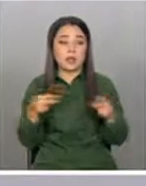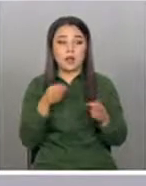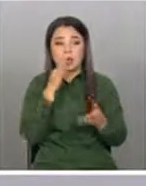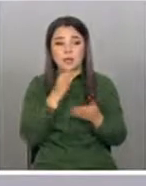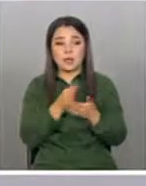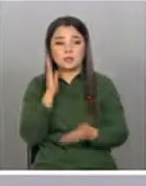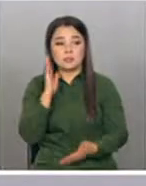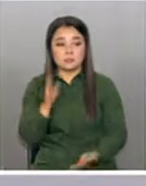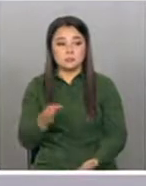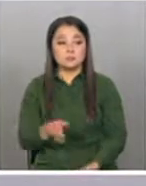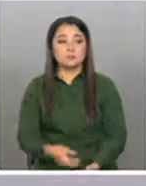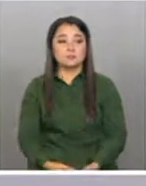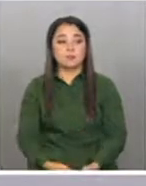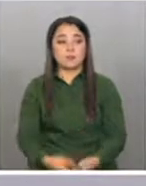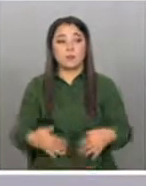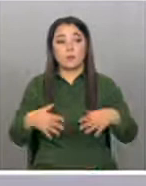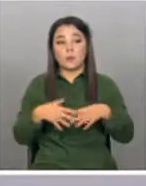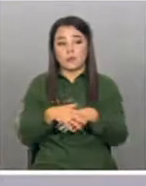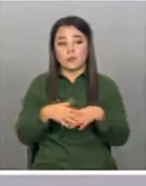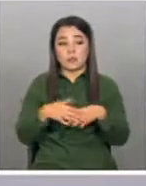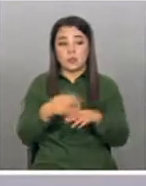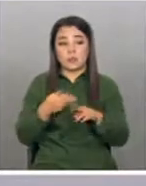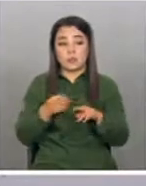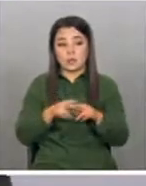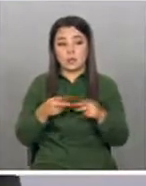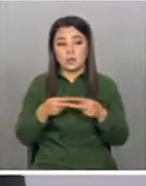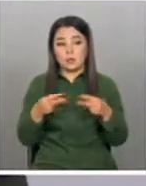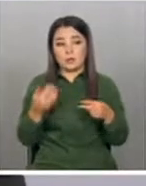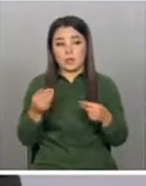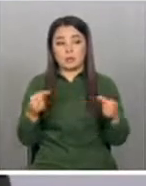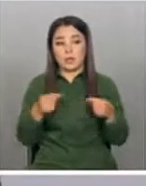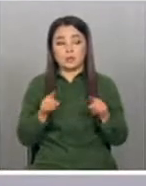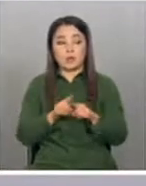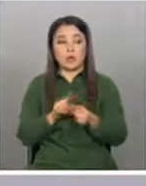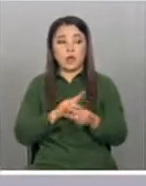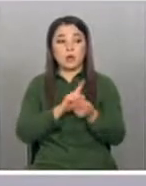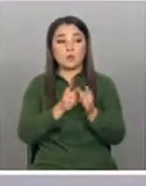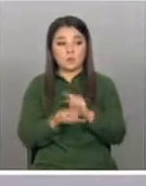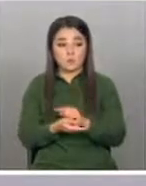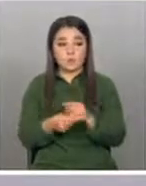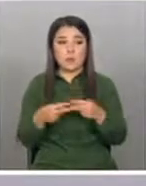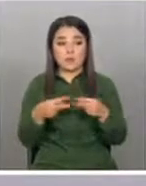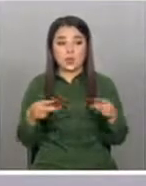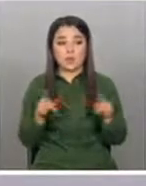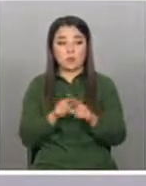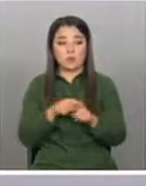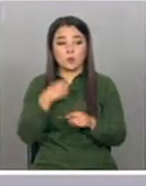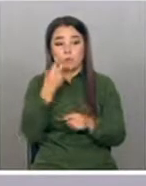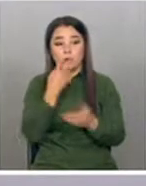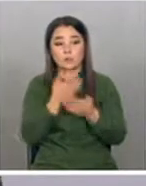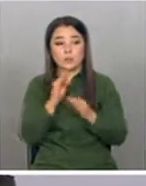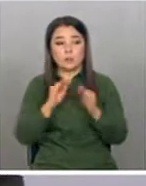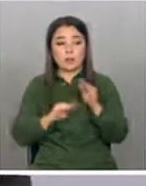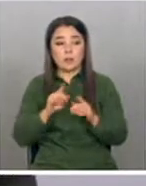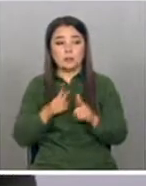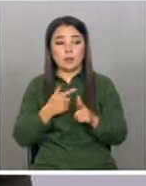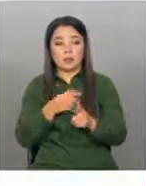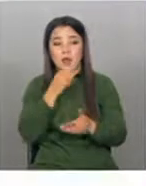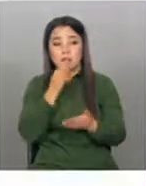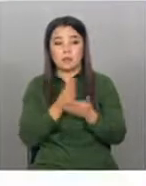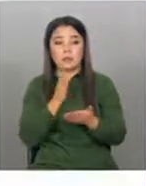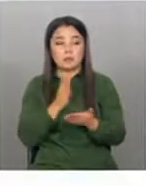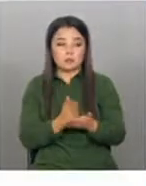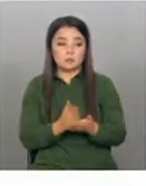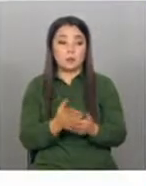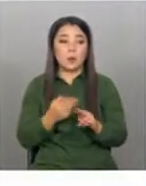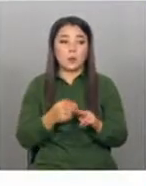айтады. Өрнекті оған тепе-тең өрнекпен ауыстыру, тепе-тең түрлендіру деп аталады.